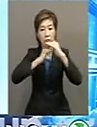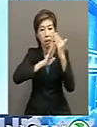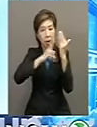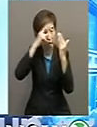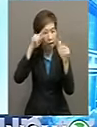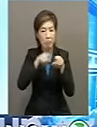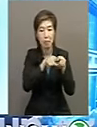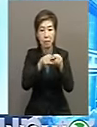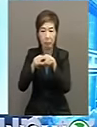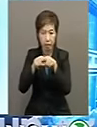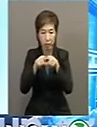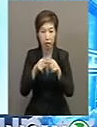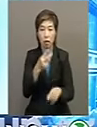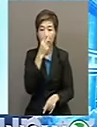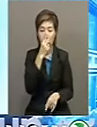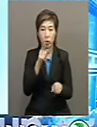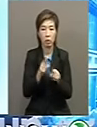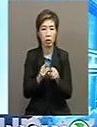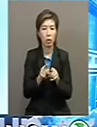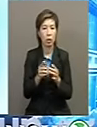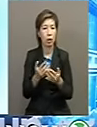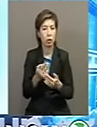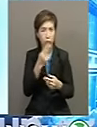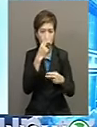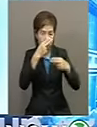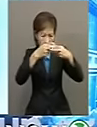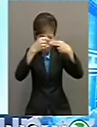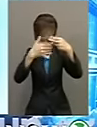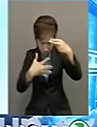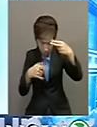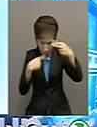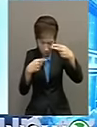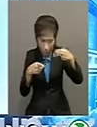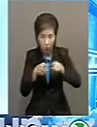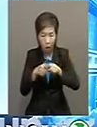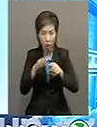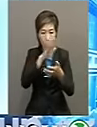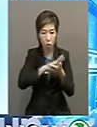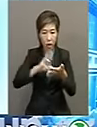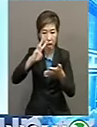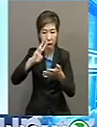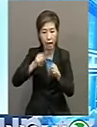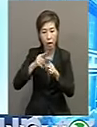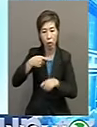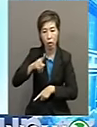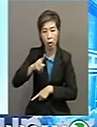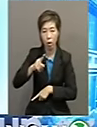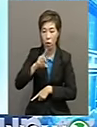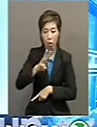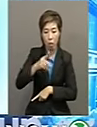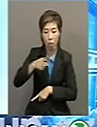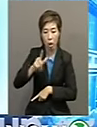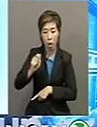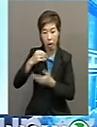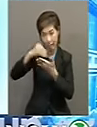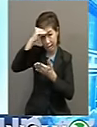ททางเดีวกันไปดูรายชื่อนะครับก็จัดกันโดยนัศึษาวิทยาลัยป้การรชนาจกรหอวปอ.58